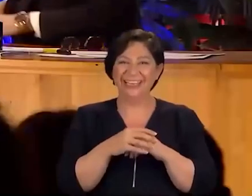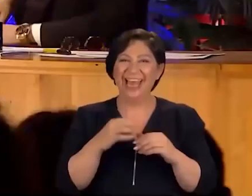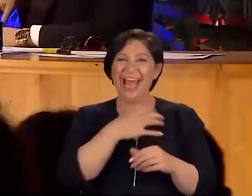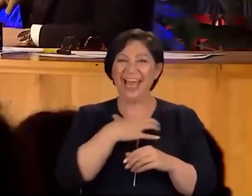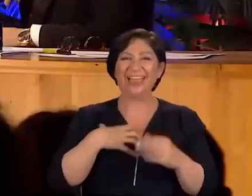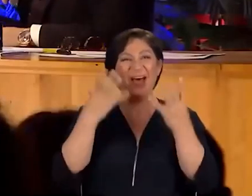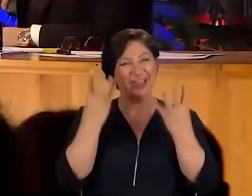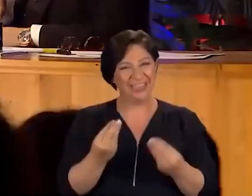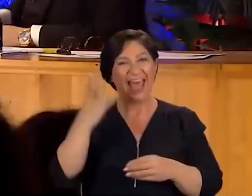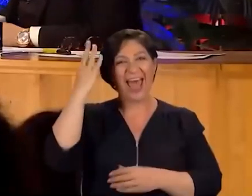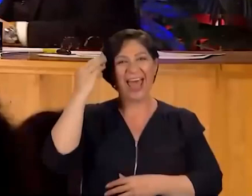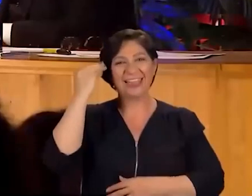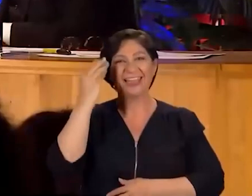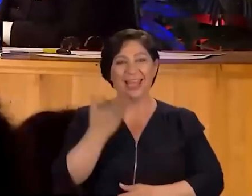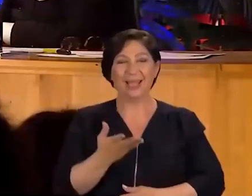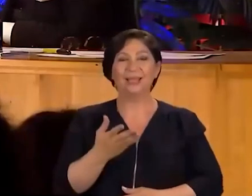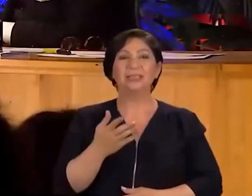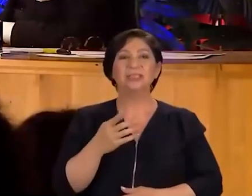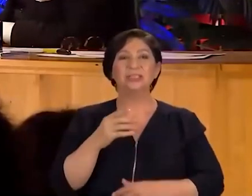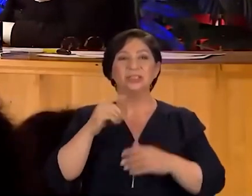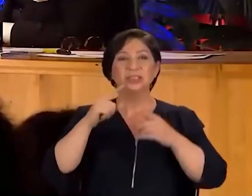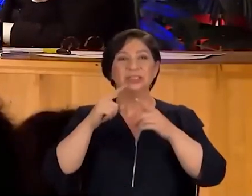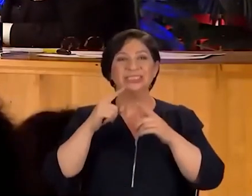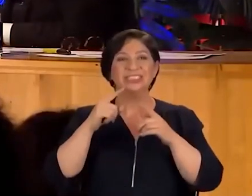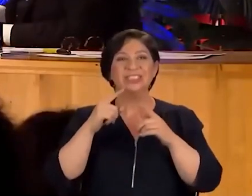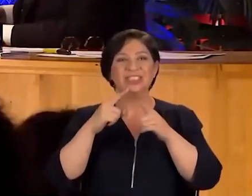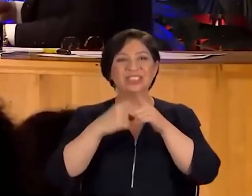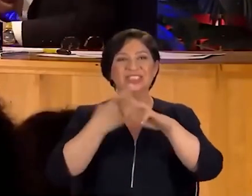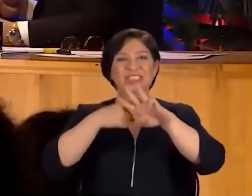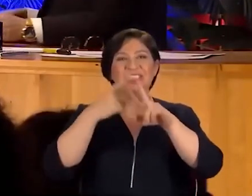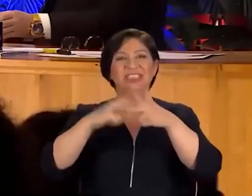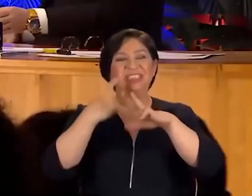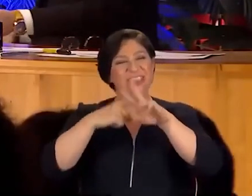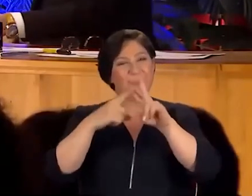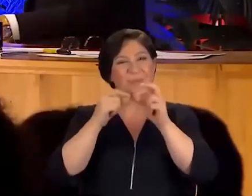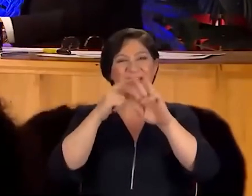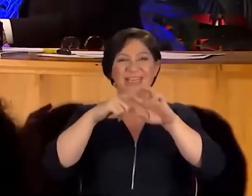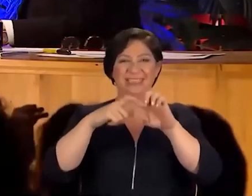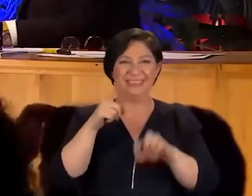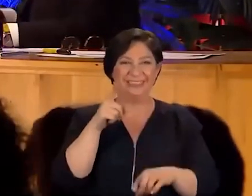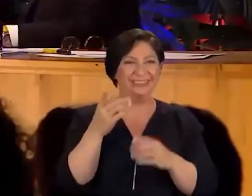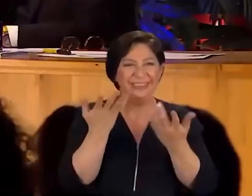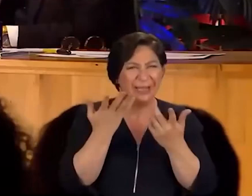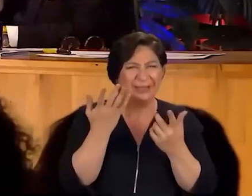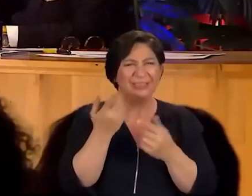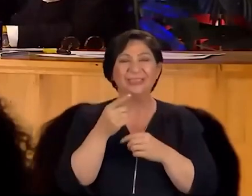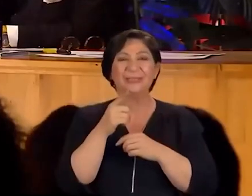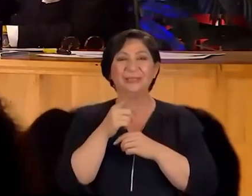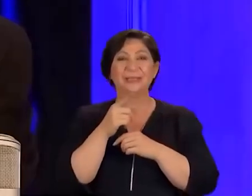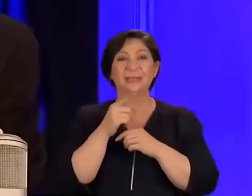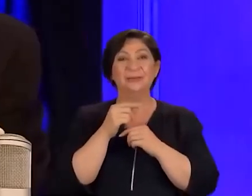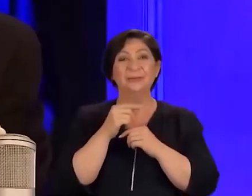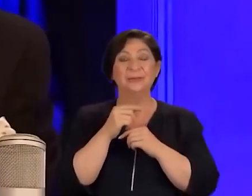olduğunu anlarlar. Neydi yani, şey? Cucumber yani. Mıydı? Cucumber. Yani, Cucumber mı? Neydi? Ama Cucumber